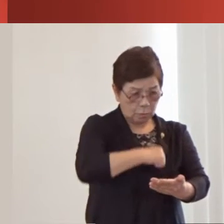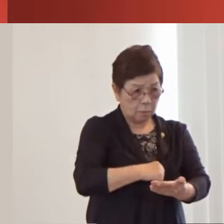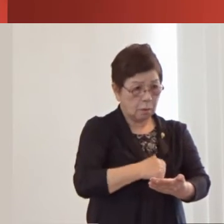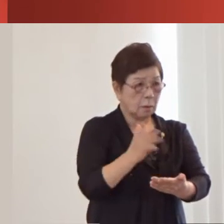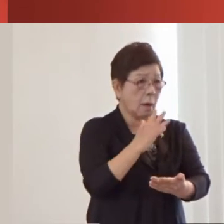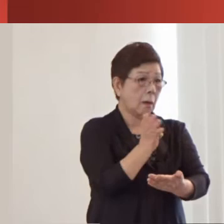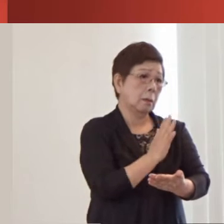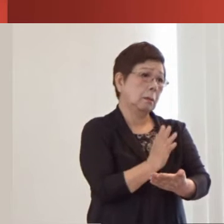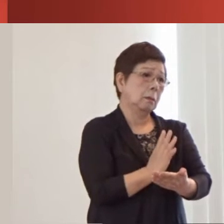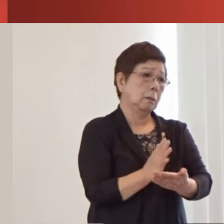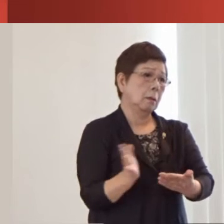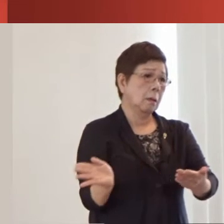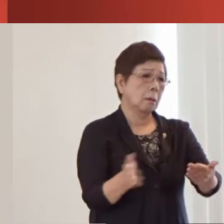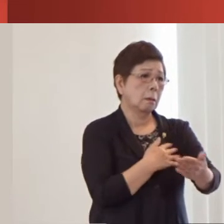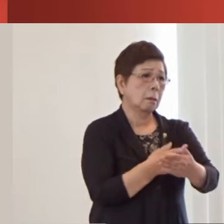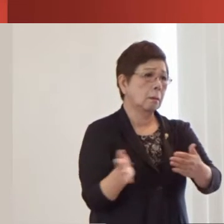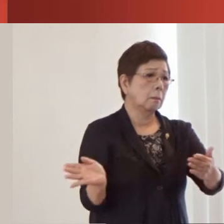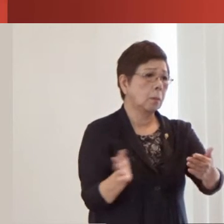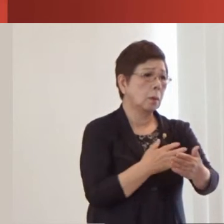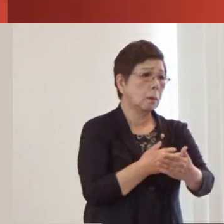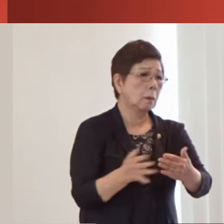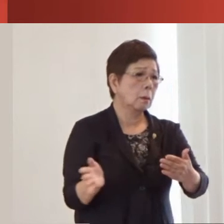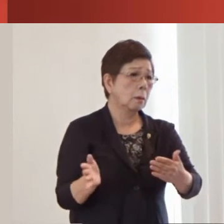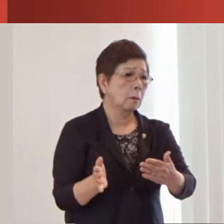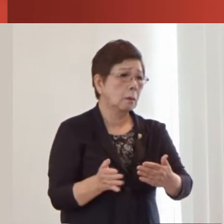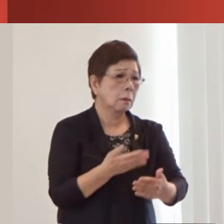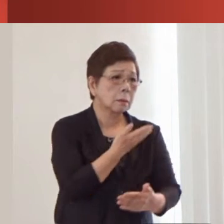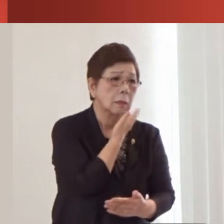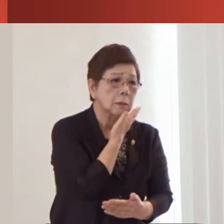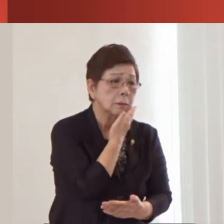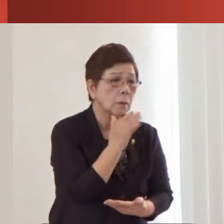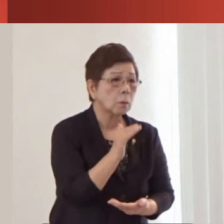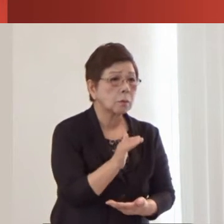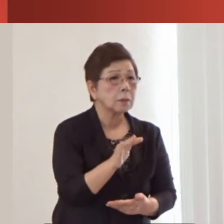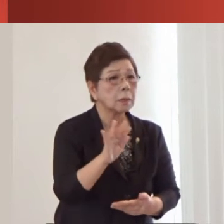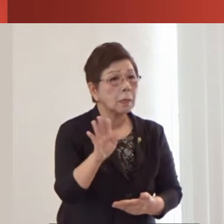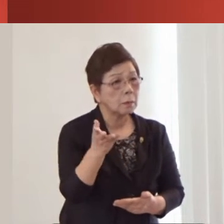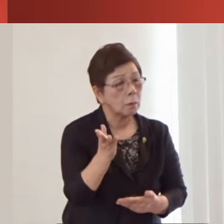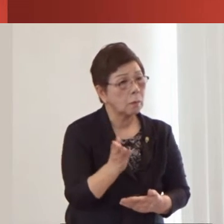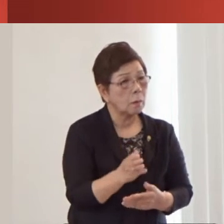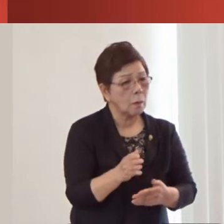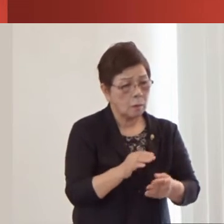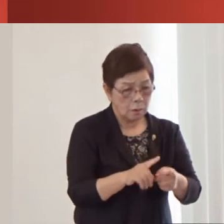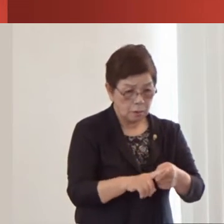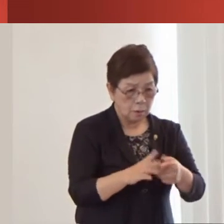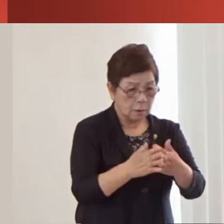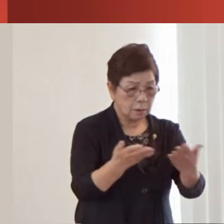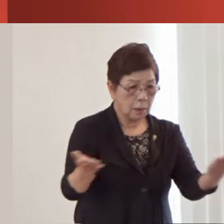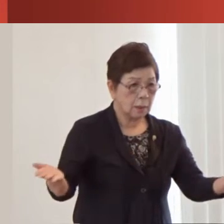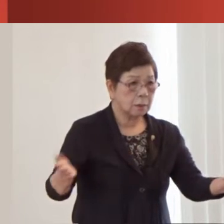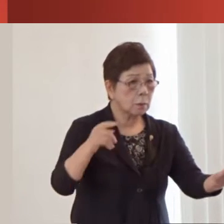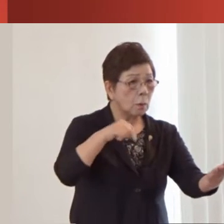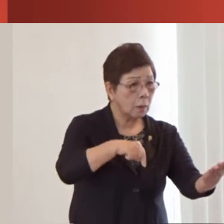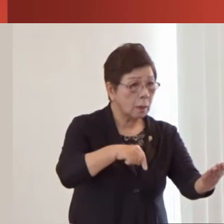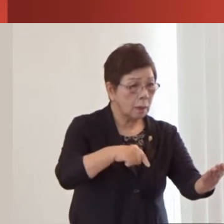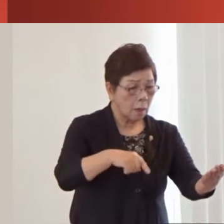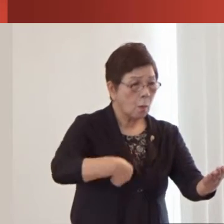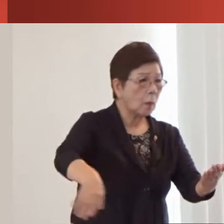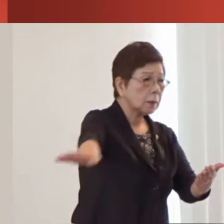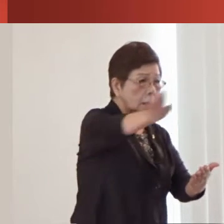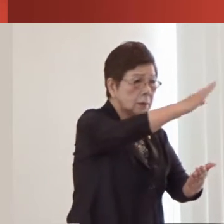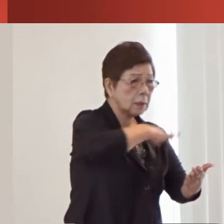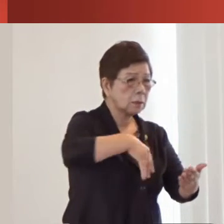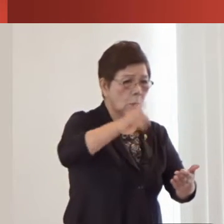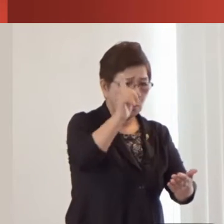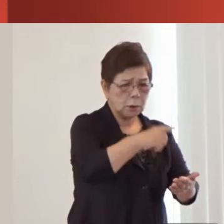。そしてこれはとても大切なことですけれども、聖書は私たち人間がどれ